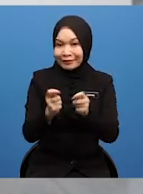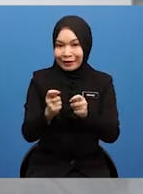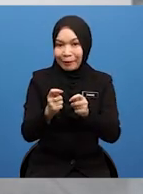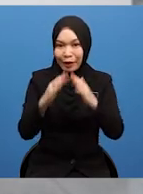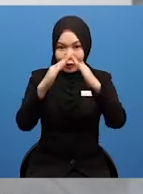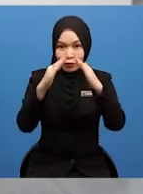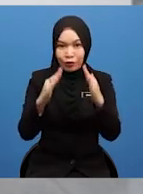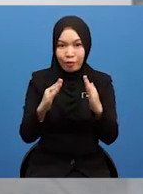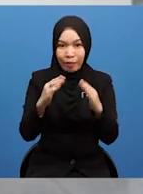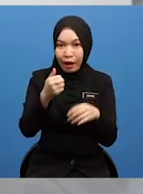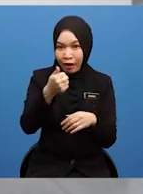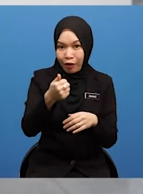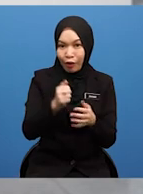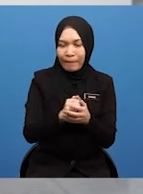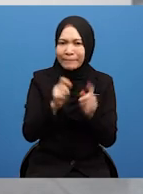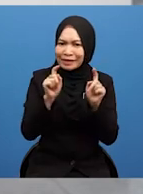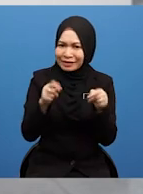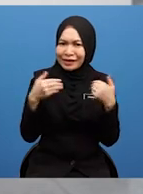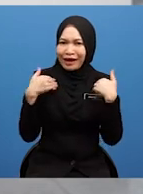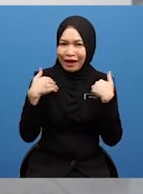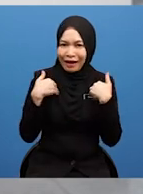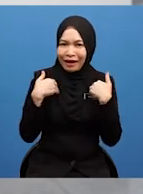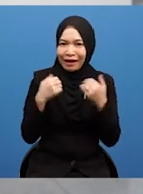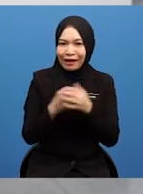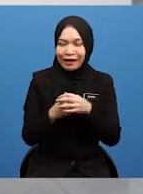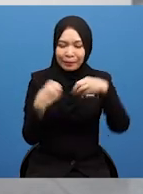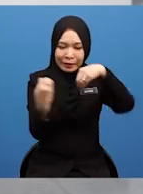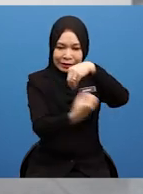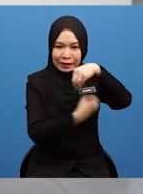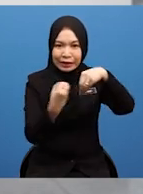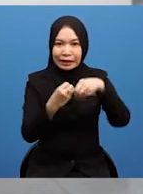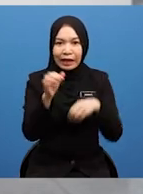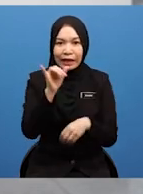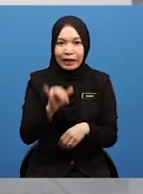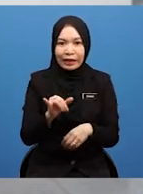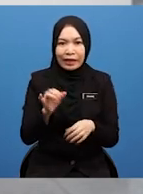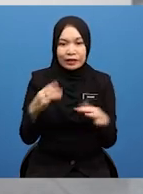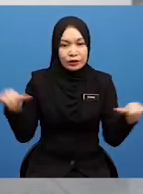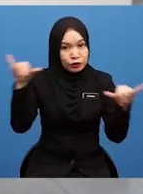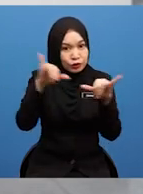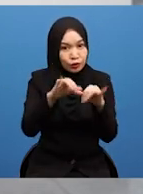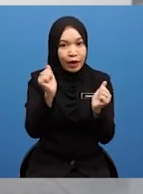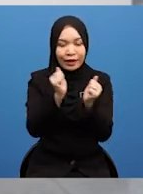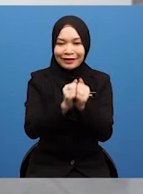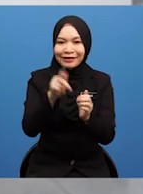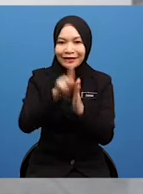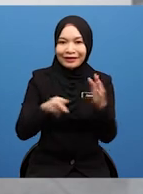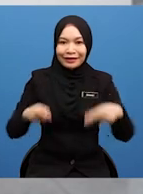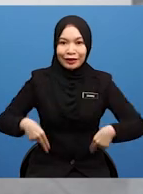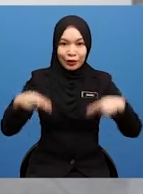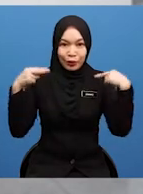ke bentuk haruslah mementingkan suasana yang bersesuaian dengan konteks kehidupan manusia dengan mewujudkan